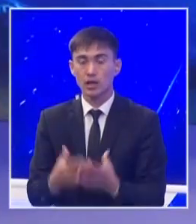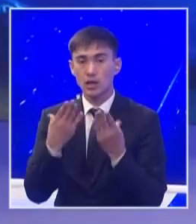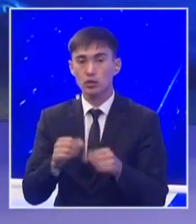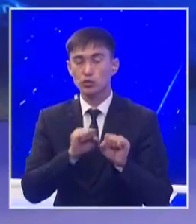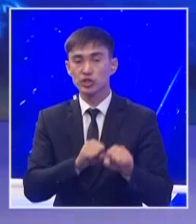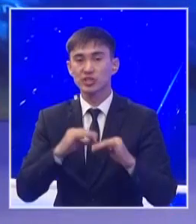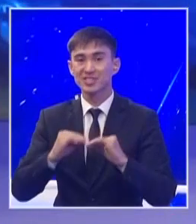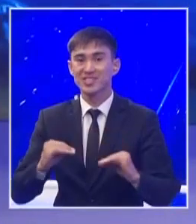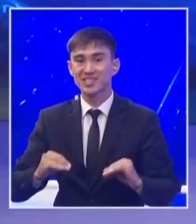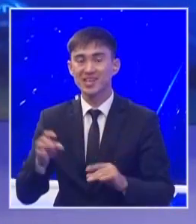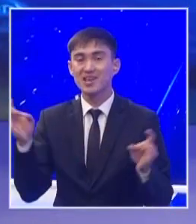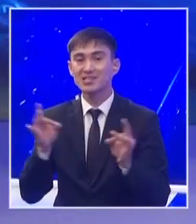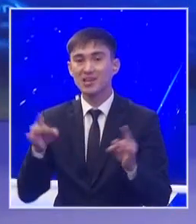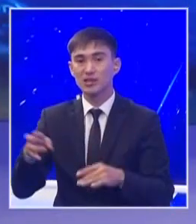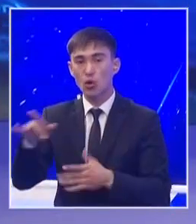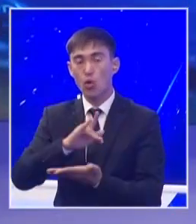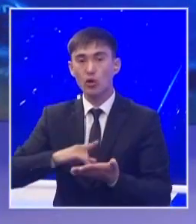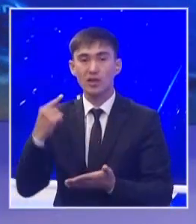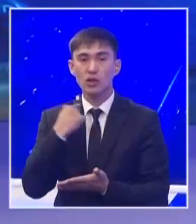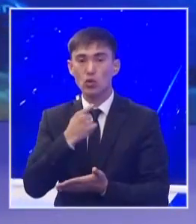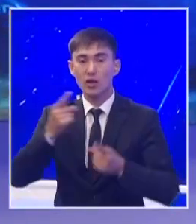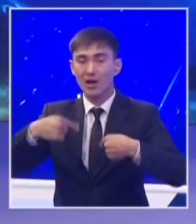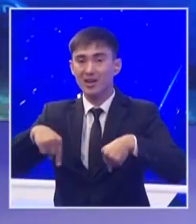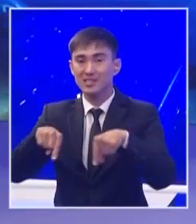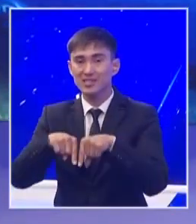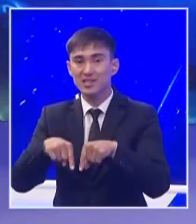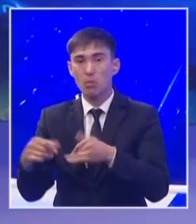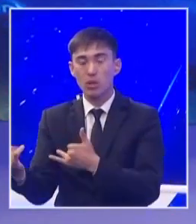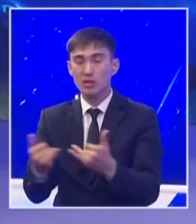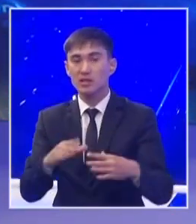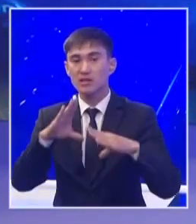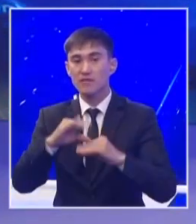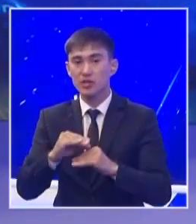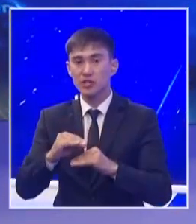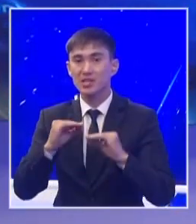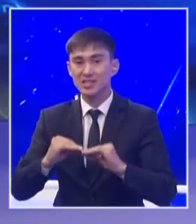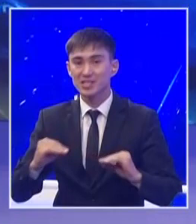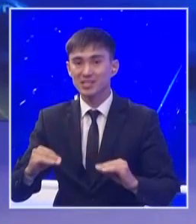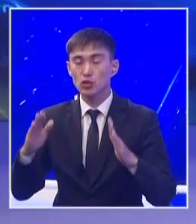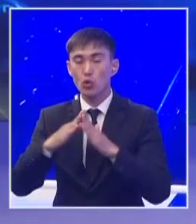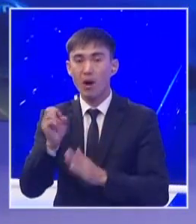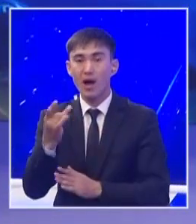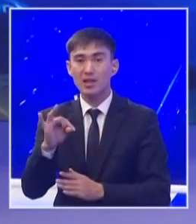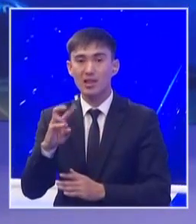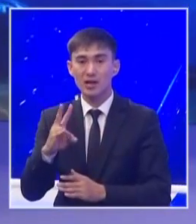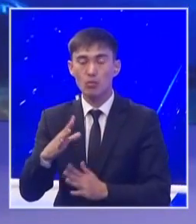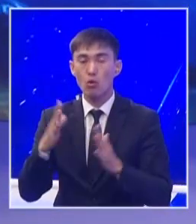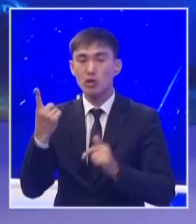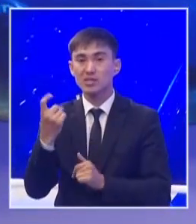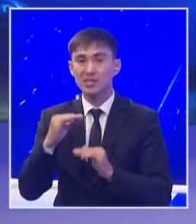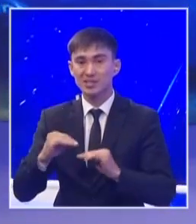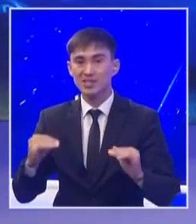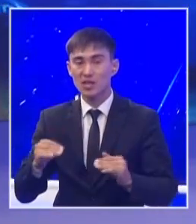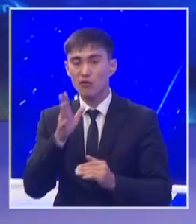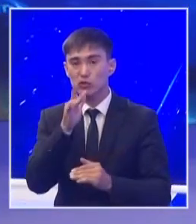Ко Дню защиты детей рестораторы города Талдыкорган организовали благотворительный вечер для воспитанников детского дома «Айналайн». Более 100